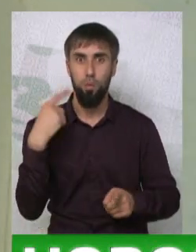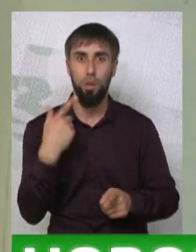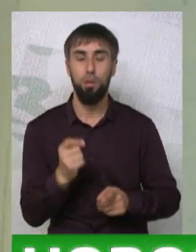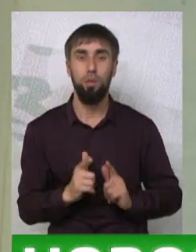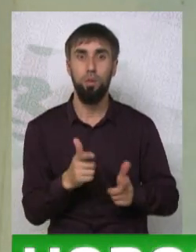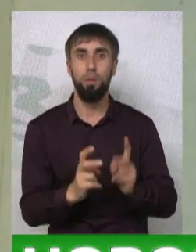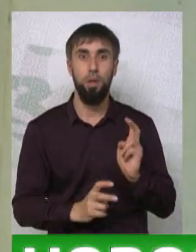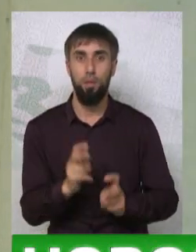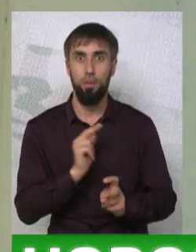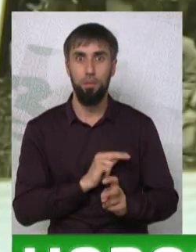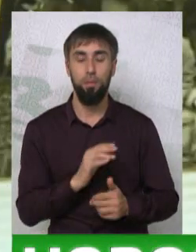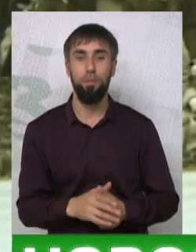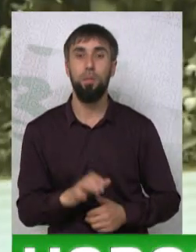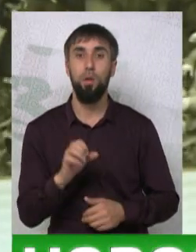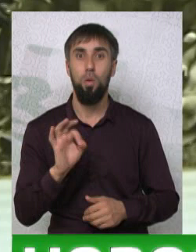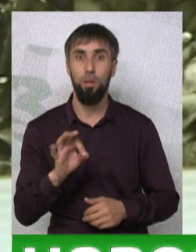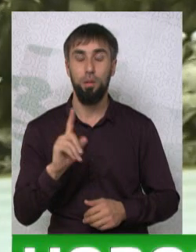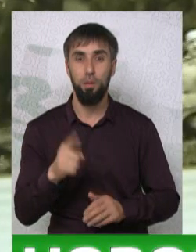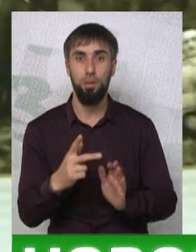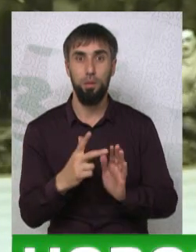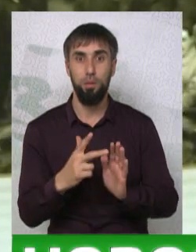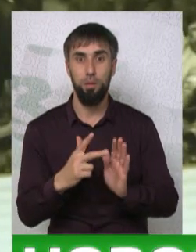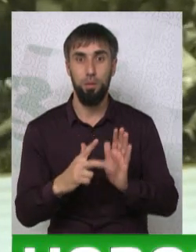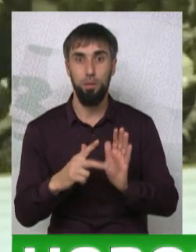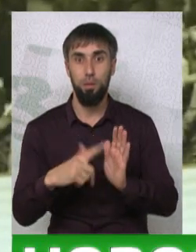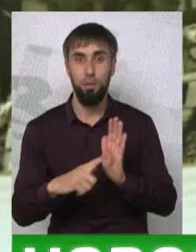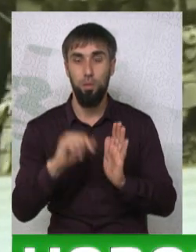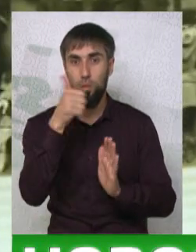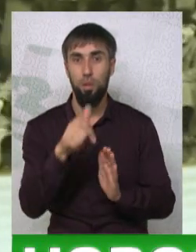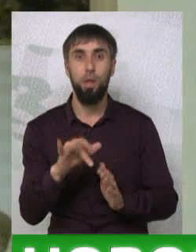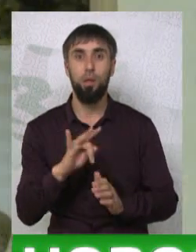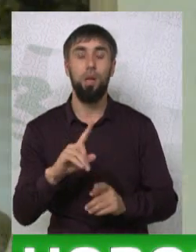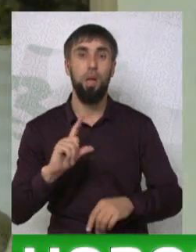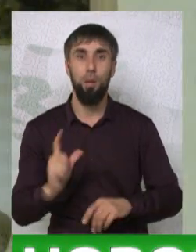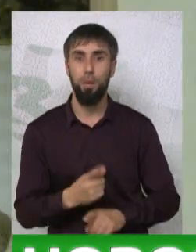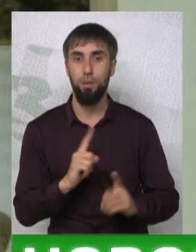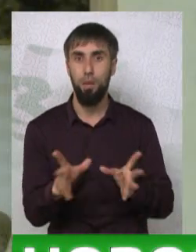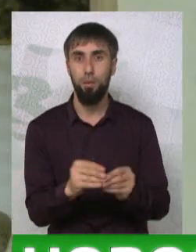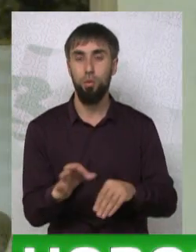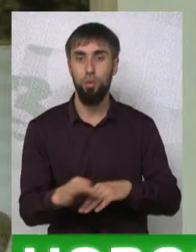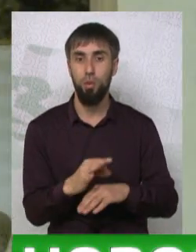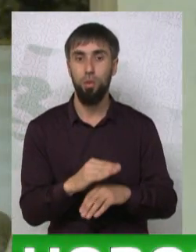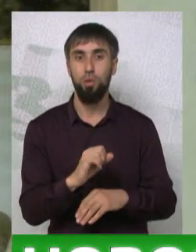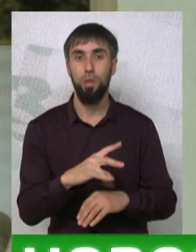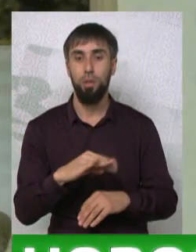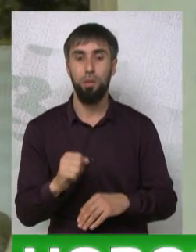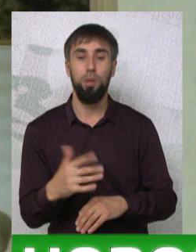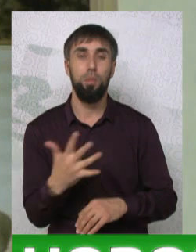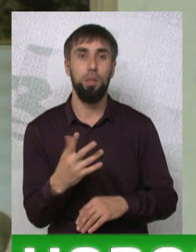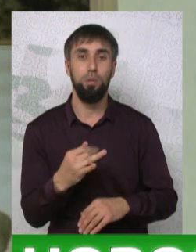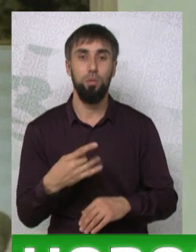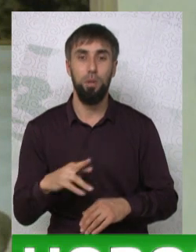где устраивается на завод. А в октябре 1937 года Идриса вновь арестовывают вместе с женой Жанет.